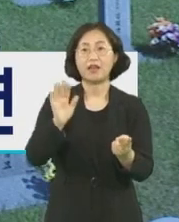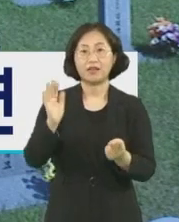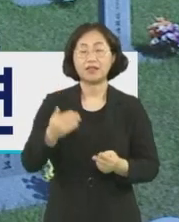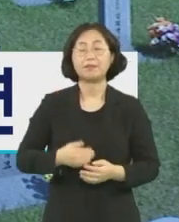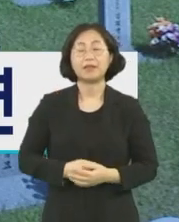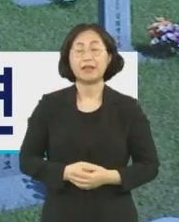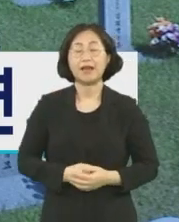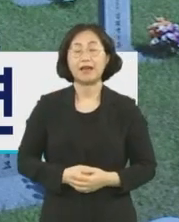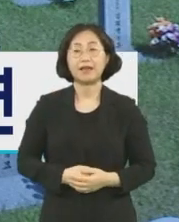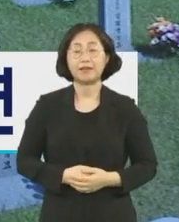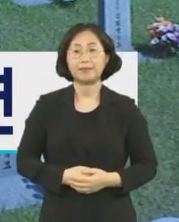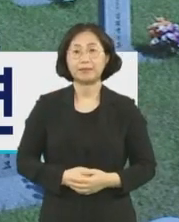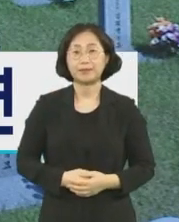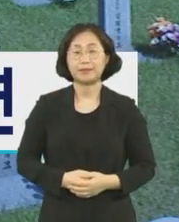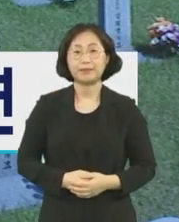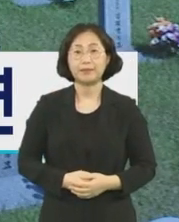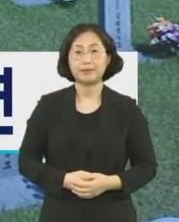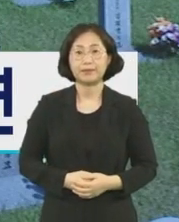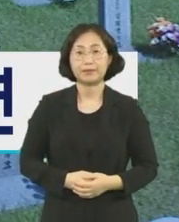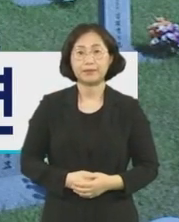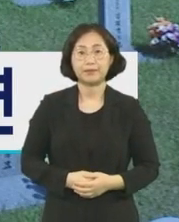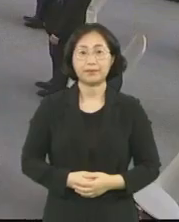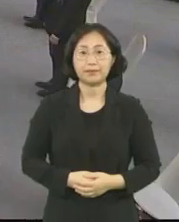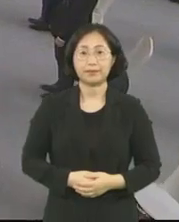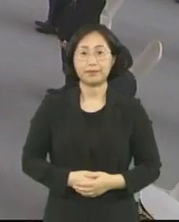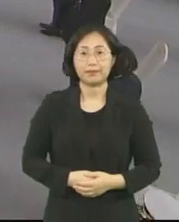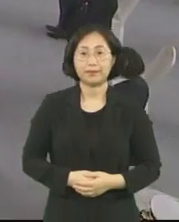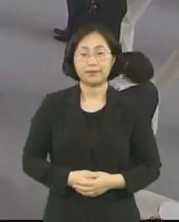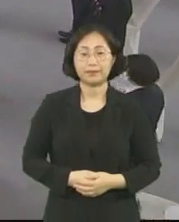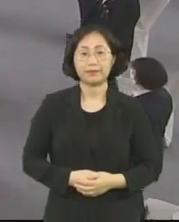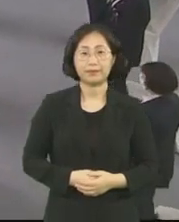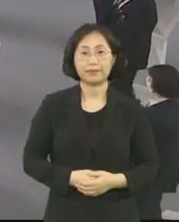기자가 안장식을 다녀왔습니다.